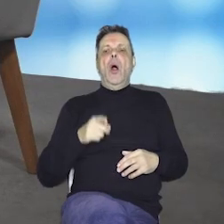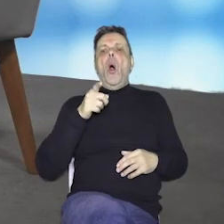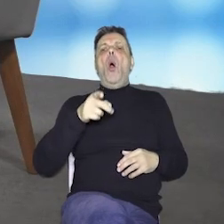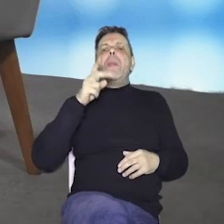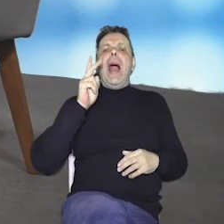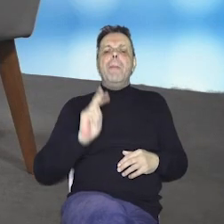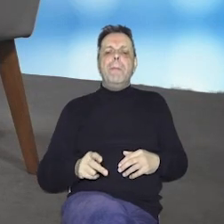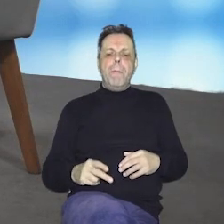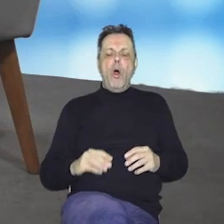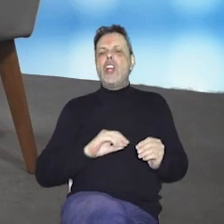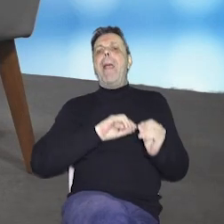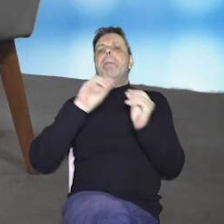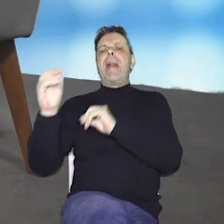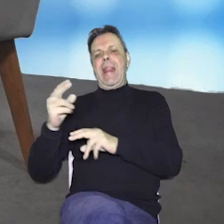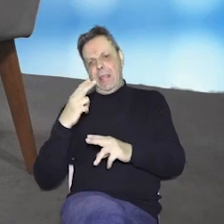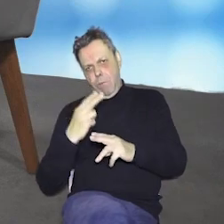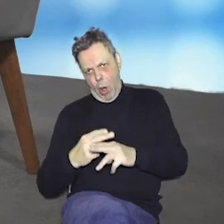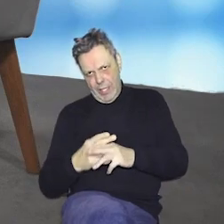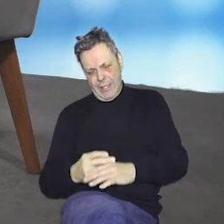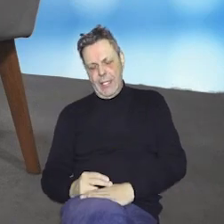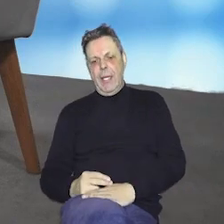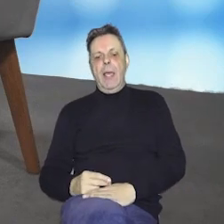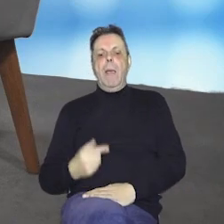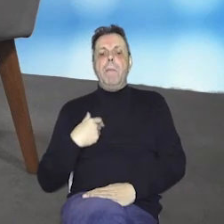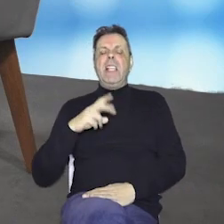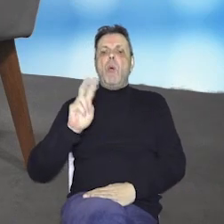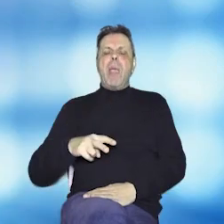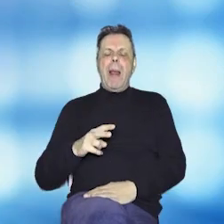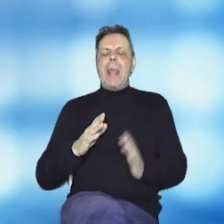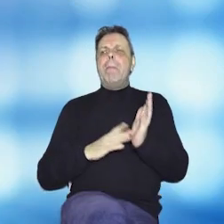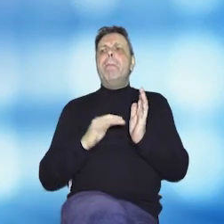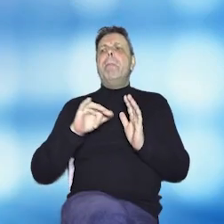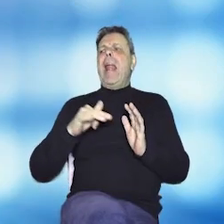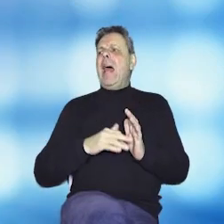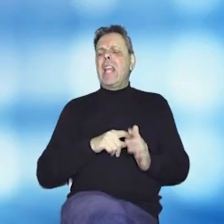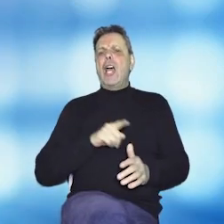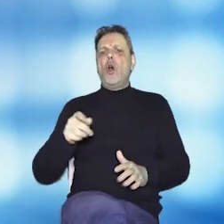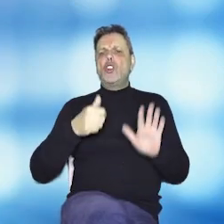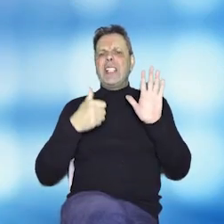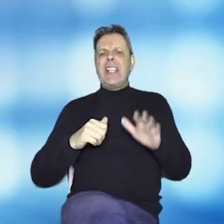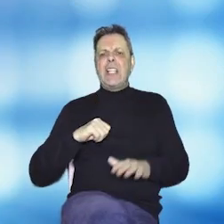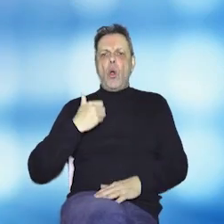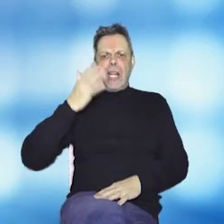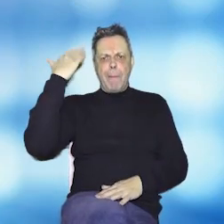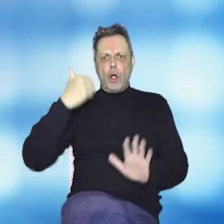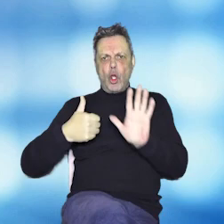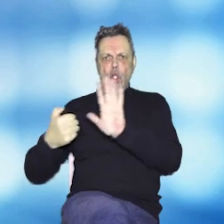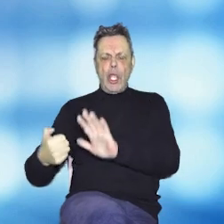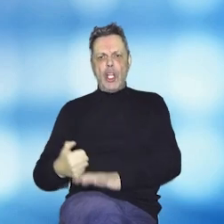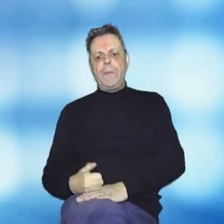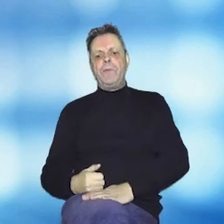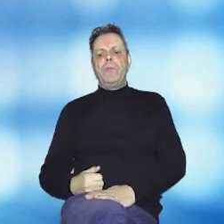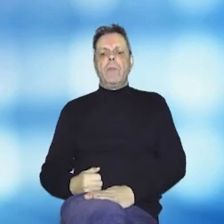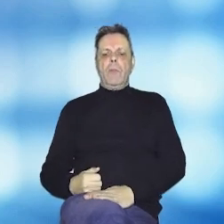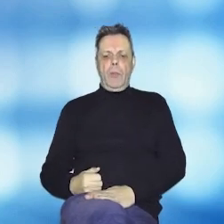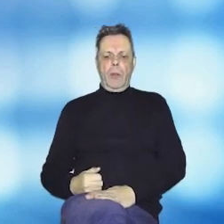ona može prenijeti, može prenijeti malariju. Mi smo imali malariju do 60. godina prošlog stoljeća. Dakle,